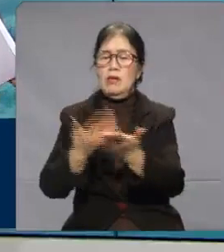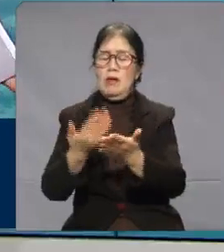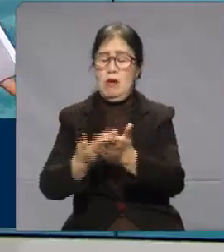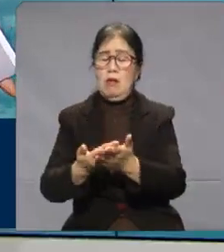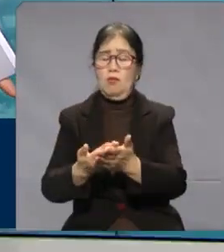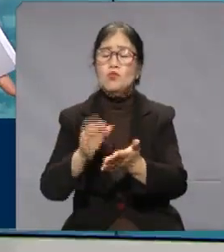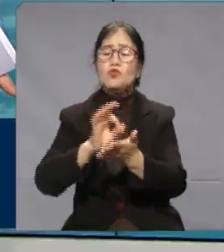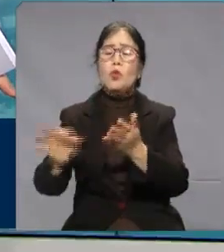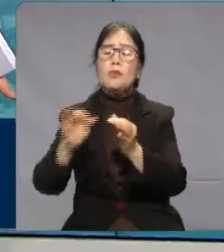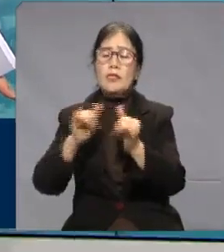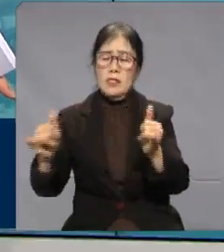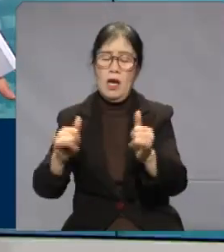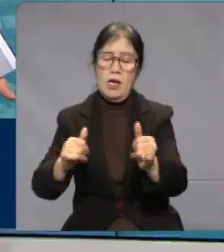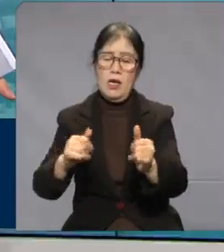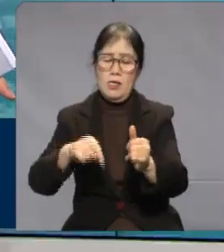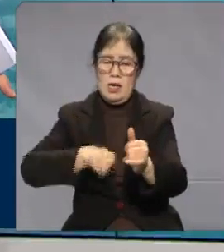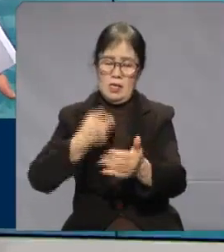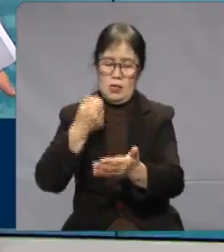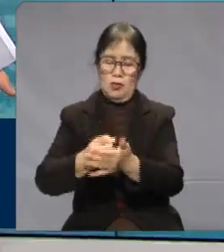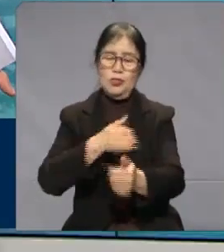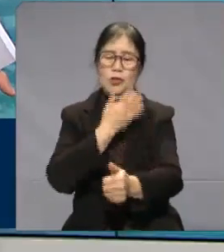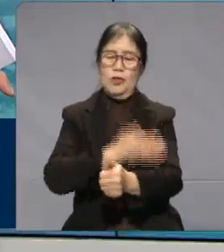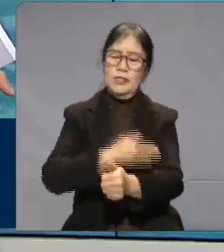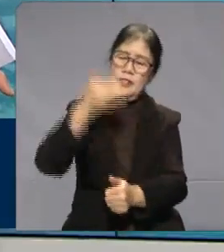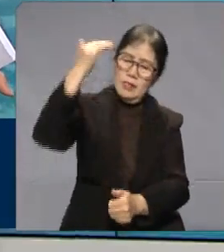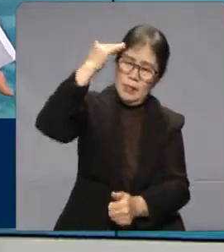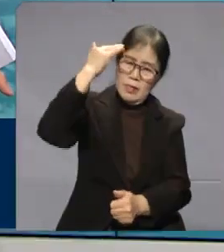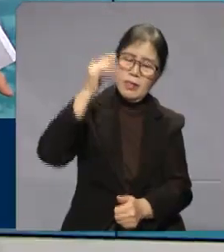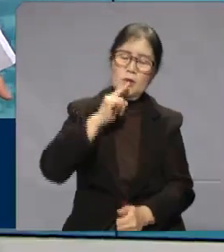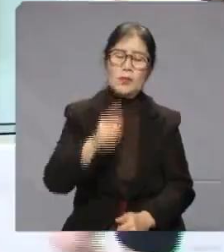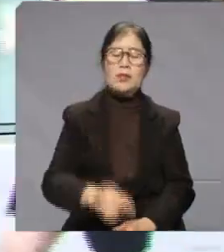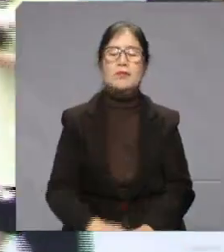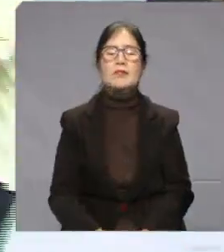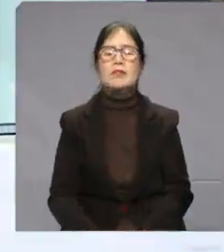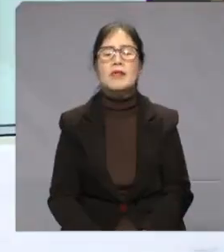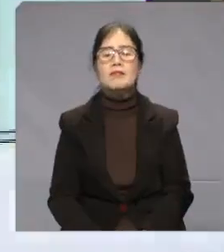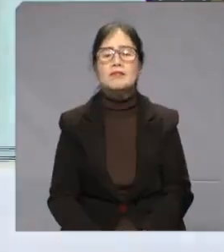결정권을 침해했다는 이유였습니다. 이상호 기자입니다.